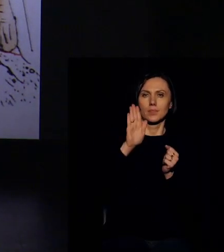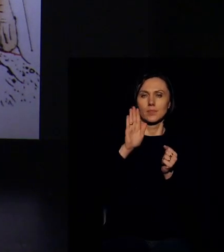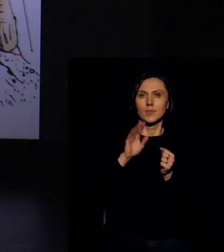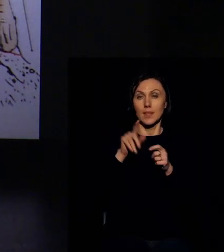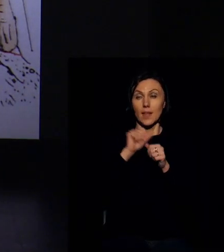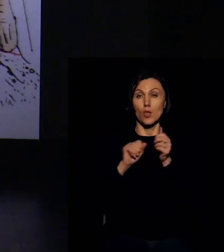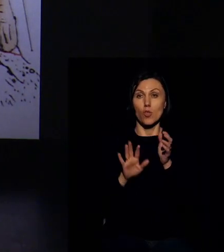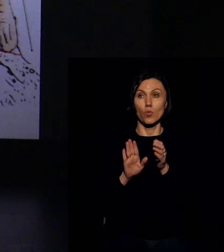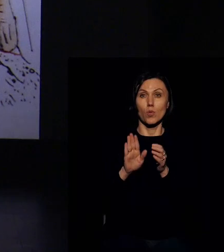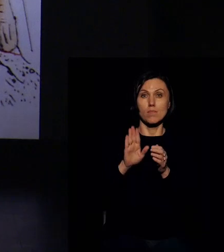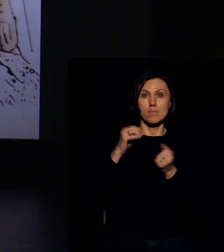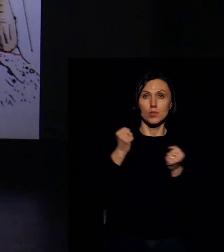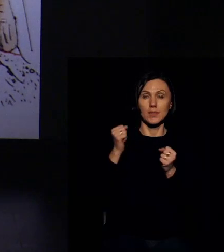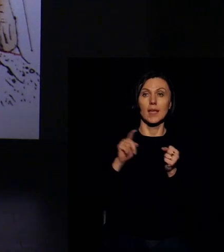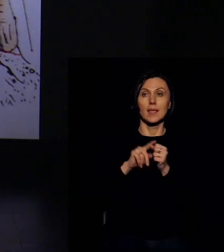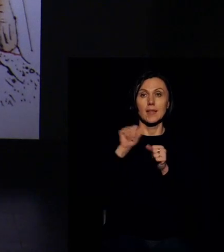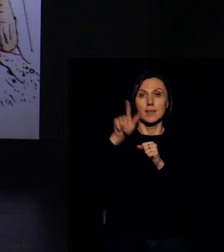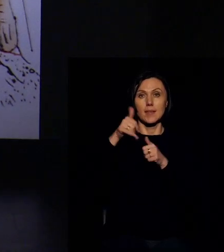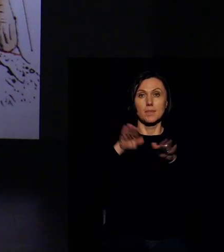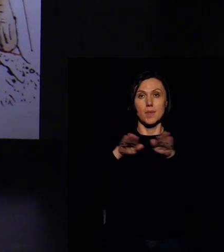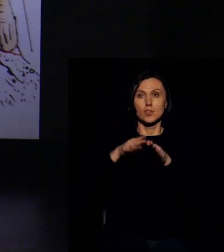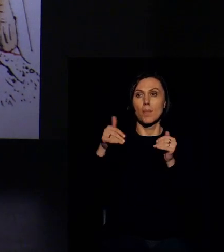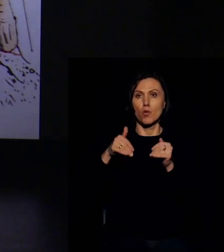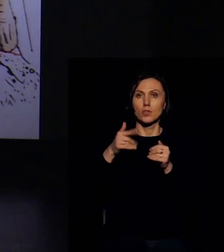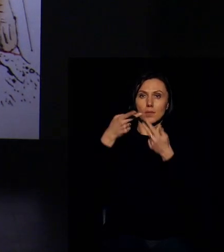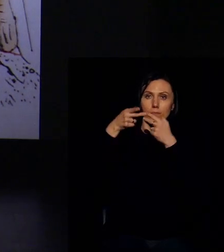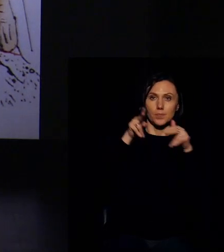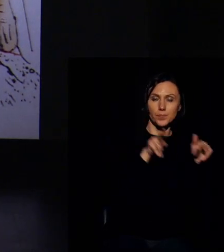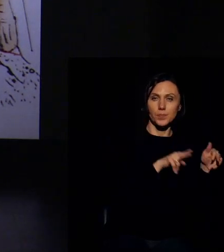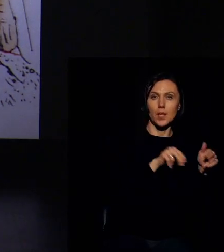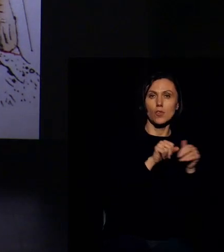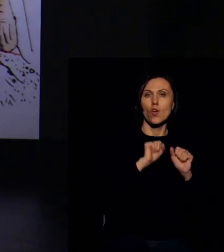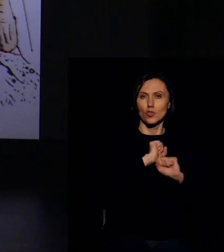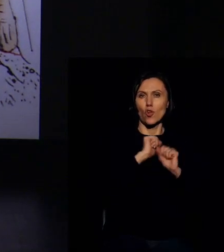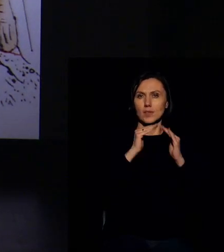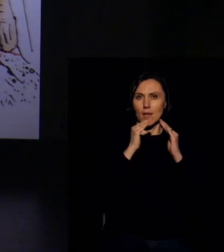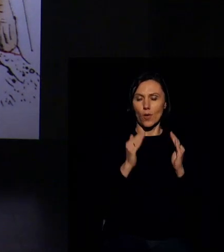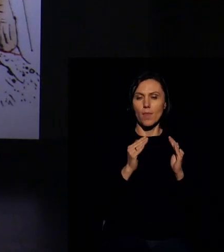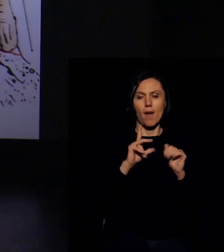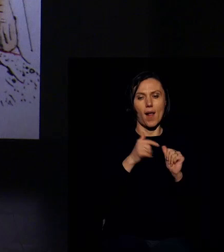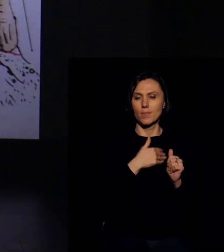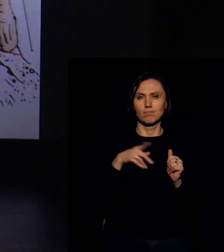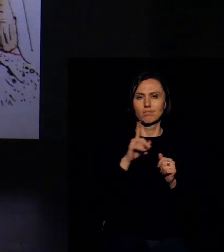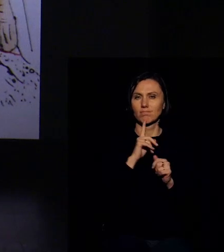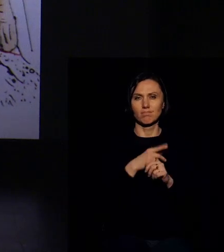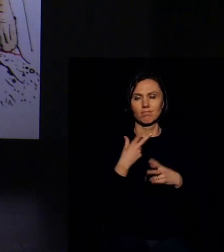tutaj pnie. To jest takie miejsce, w którym można się wycofać, zejść do schroniska Giussani, ale my tego nie